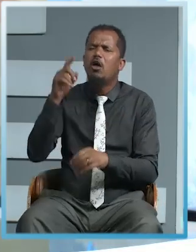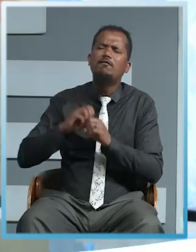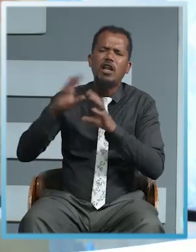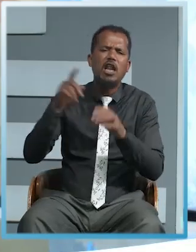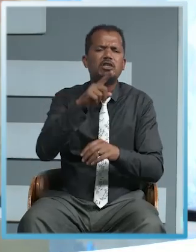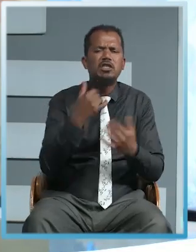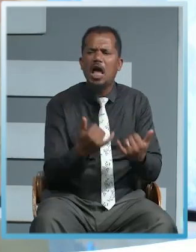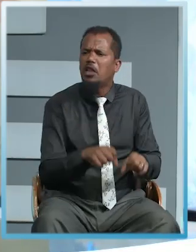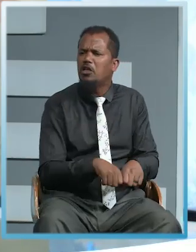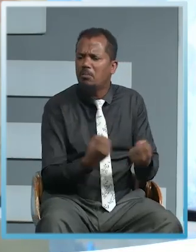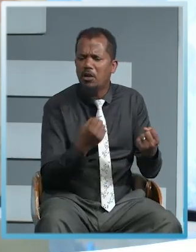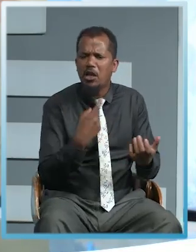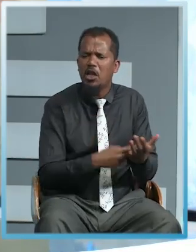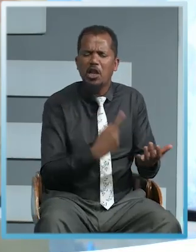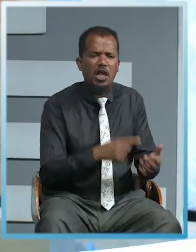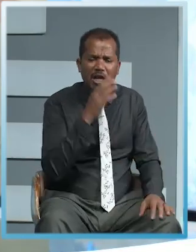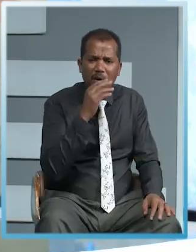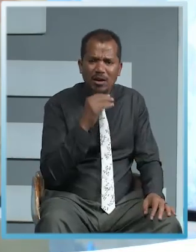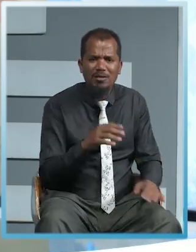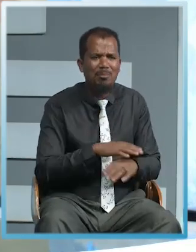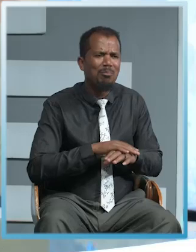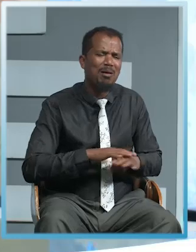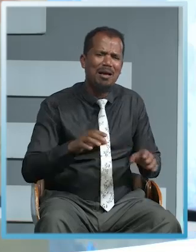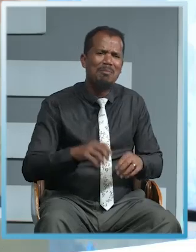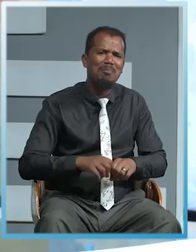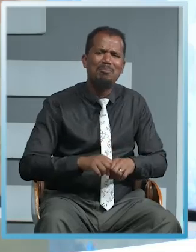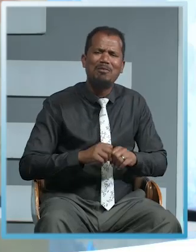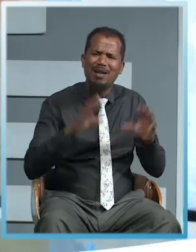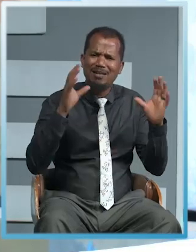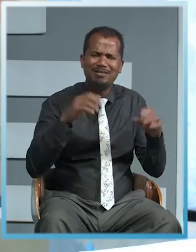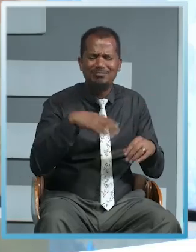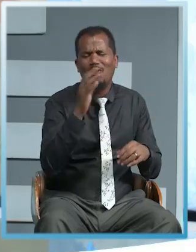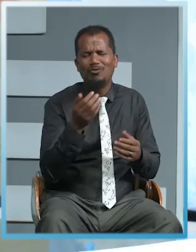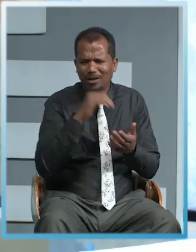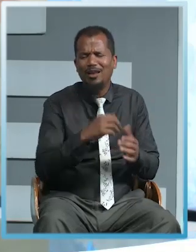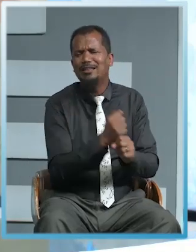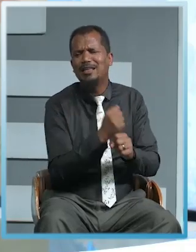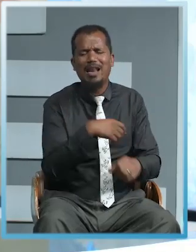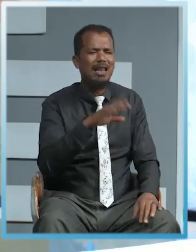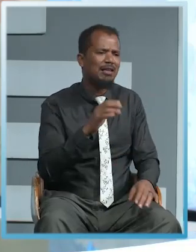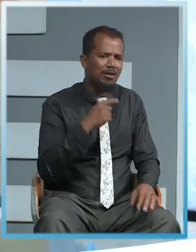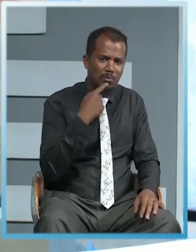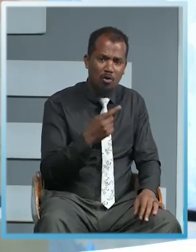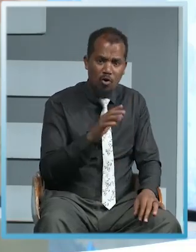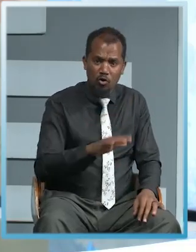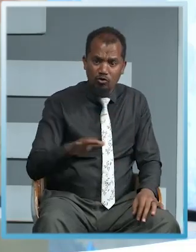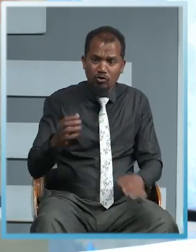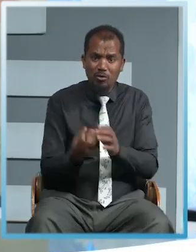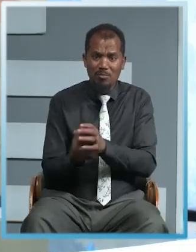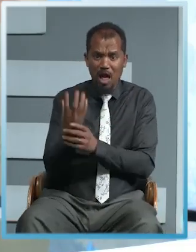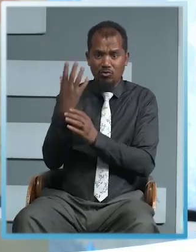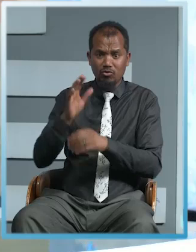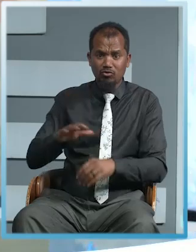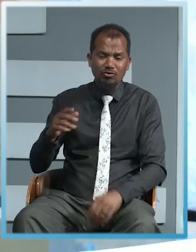ፈነዳሉ እንዲሆናሉ ምናምን ከመአለት ይልቅ በቃ ቢፈነዳም ይጠገናል አይነት ነገር አርጎ ልጆች የሚያድጉ